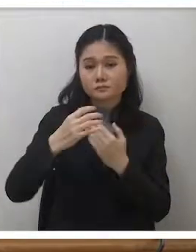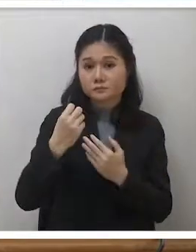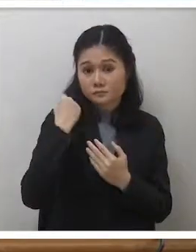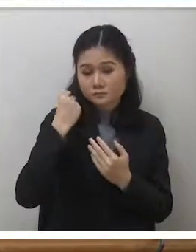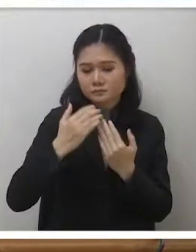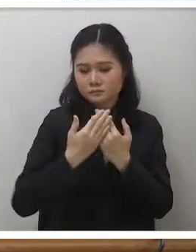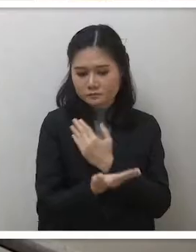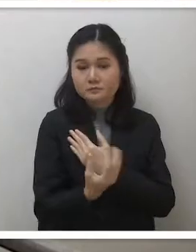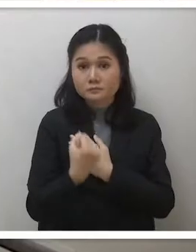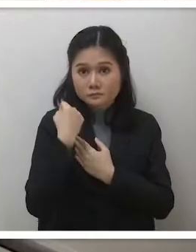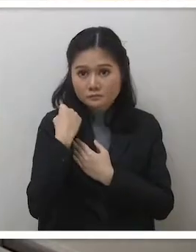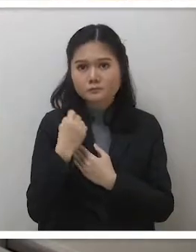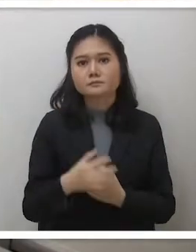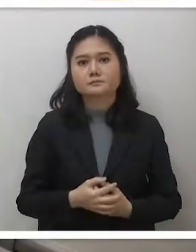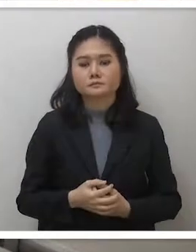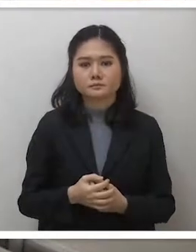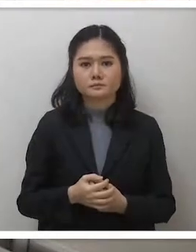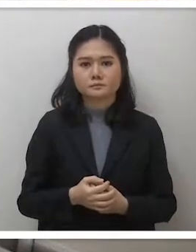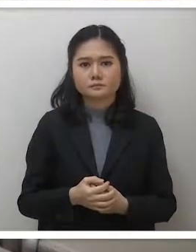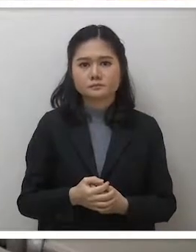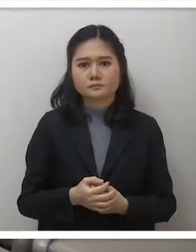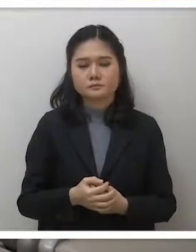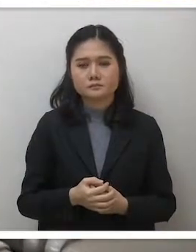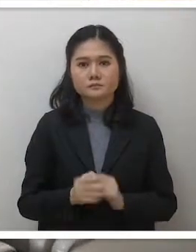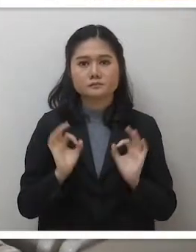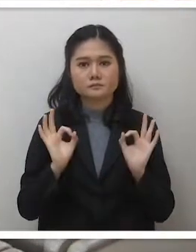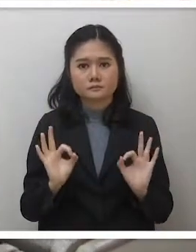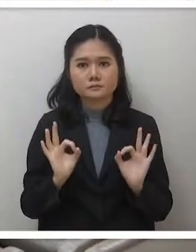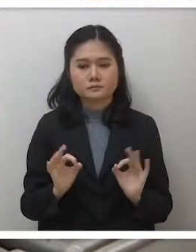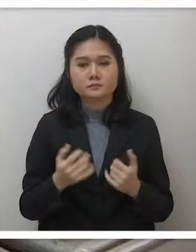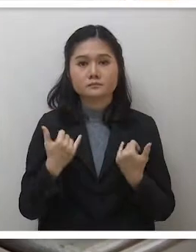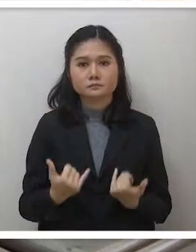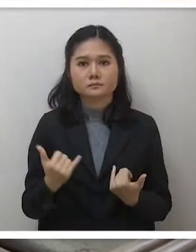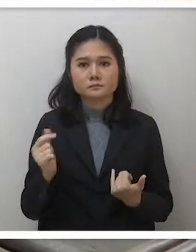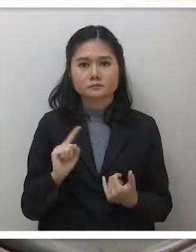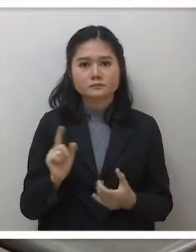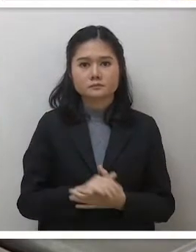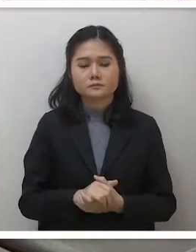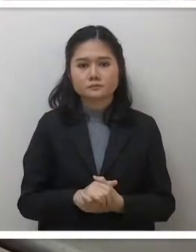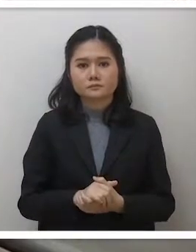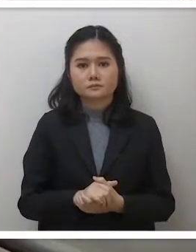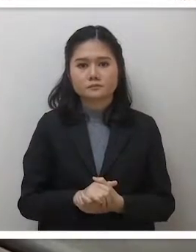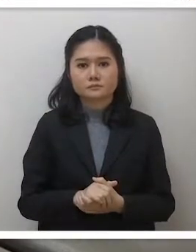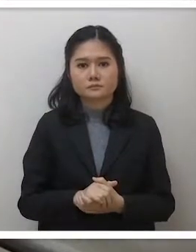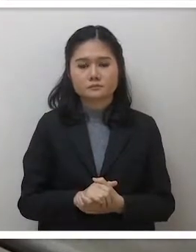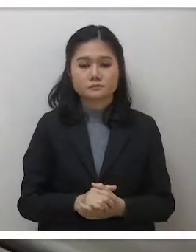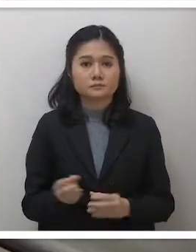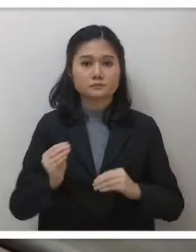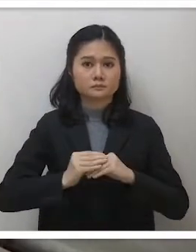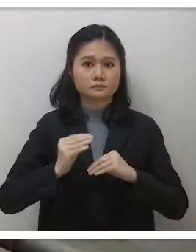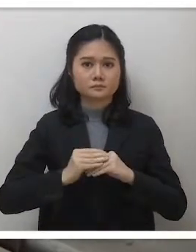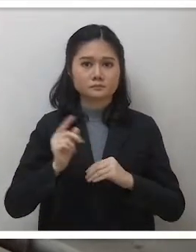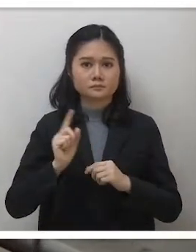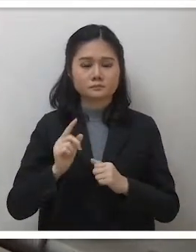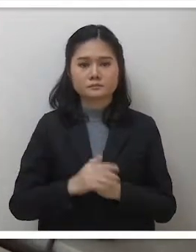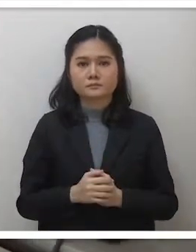จัดนะครับโอเคคราวนี้ครูก็เพิ่มนะ